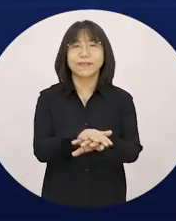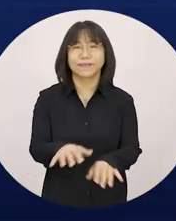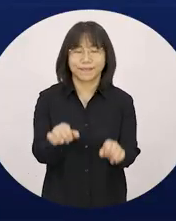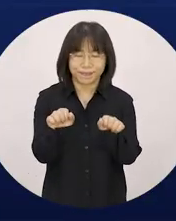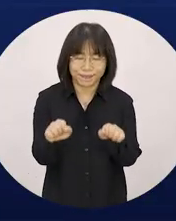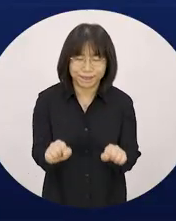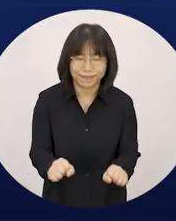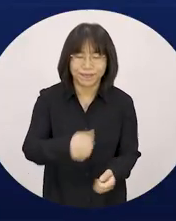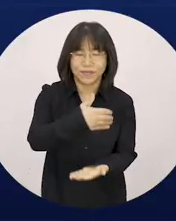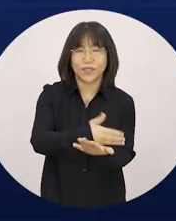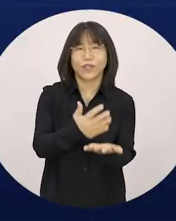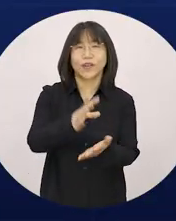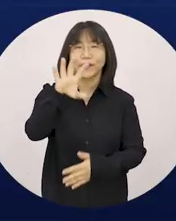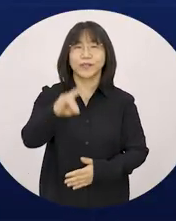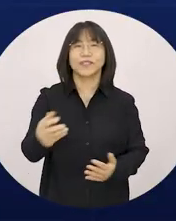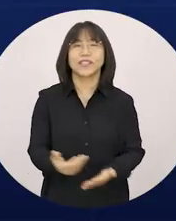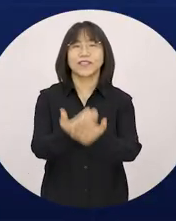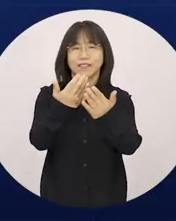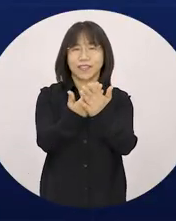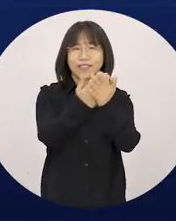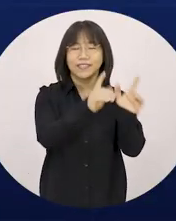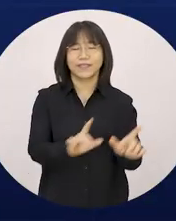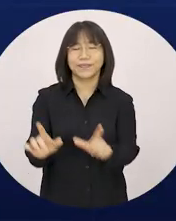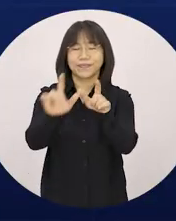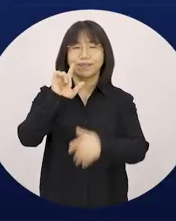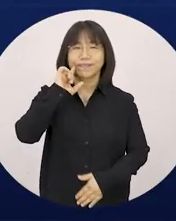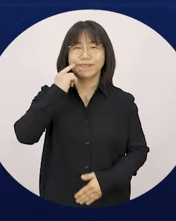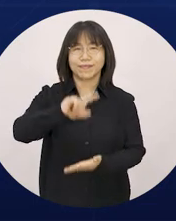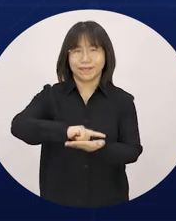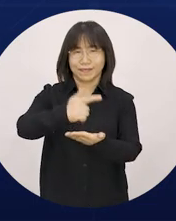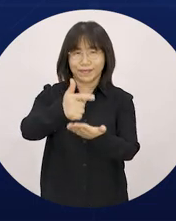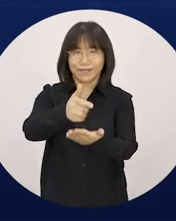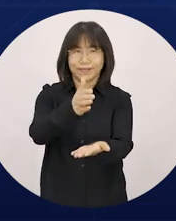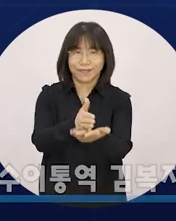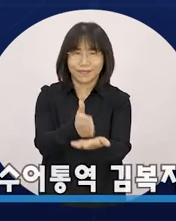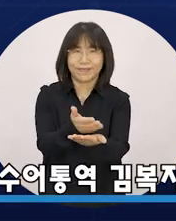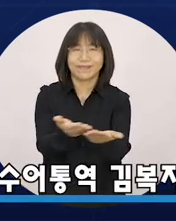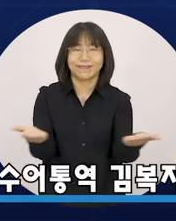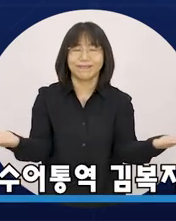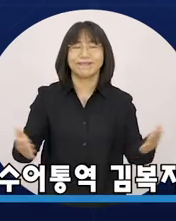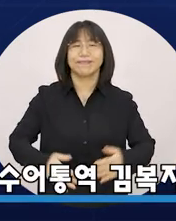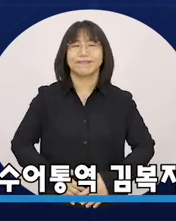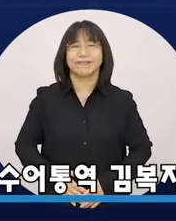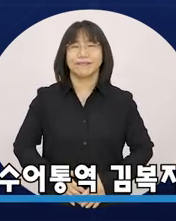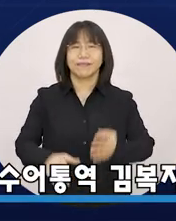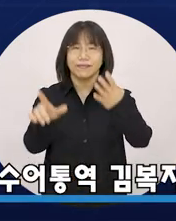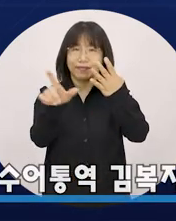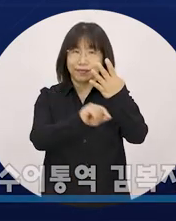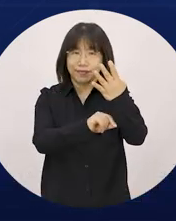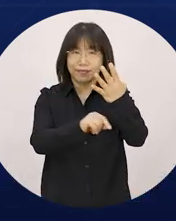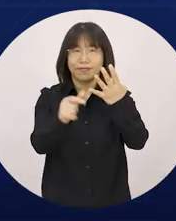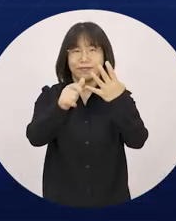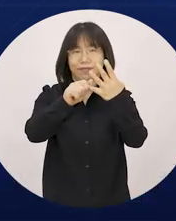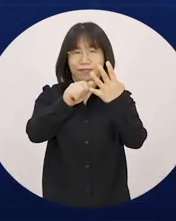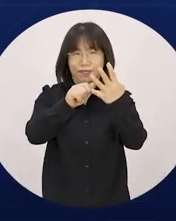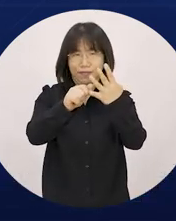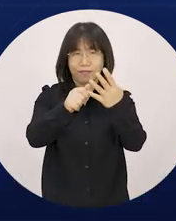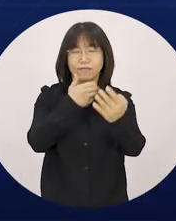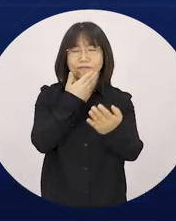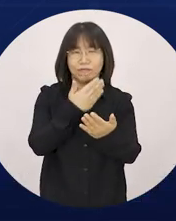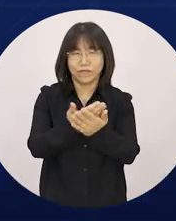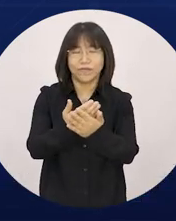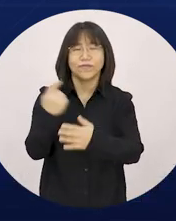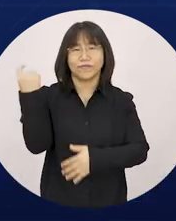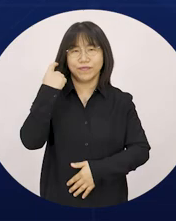구민 여러분 안녕하십니까? 조화로운 성장, 삶이 아름다운 강서, 아이강서TV 김민주입니다. 4월 넷째 주